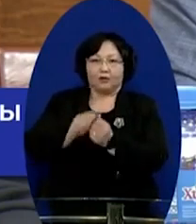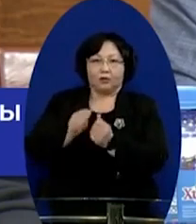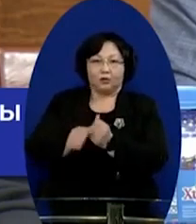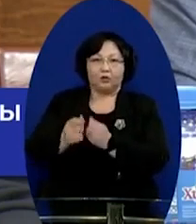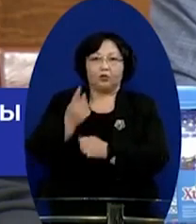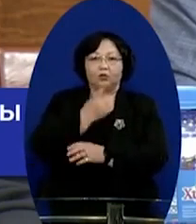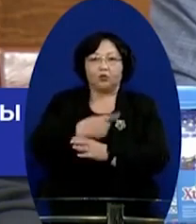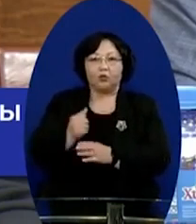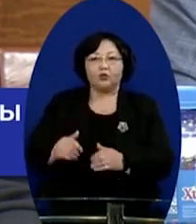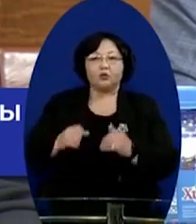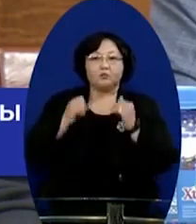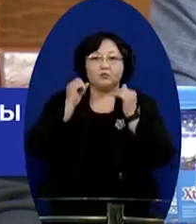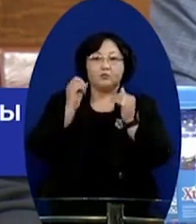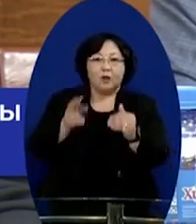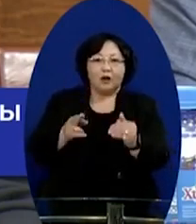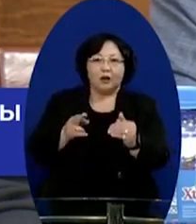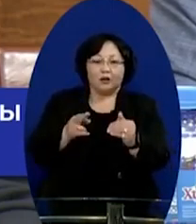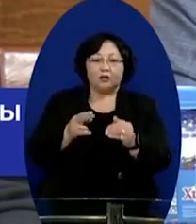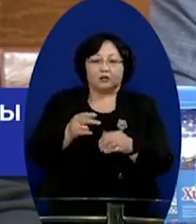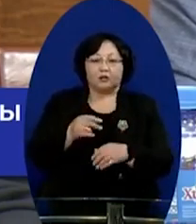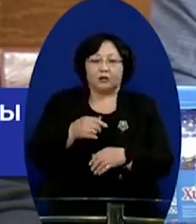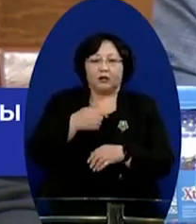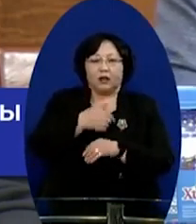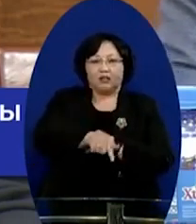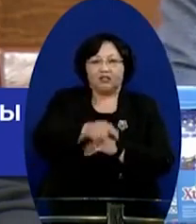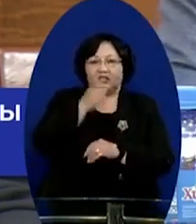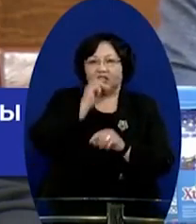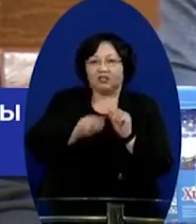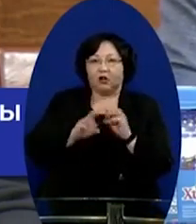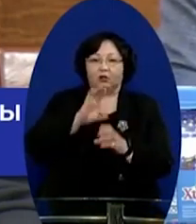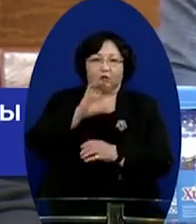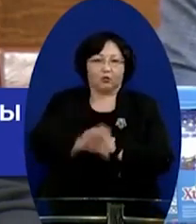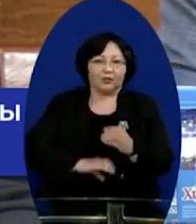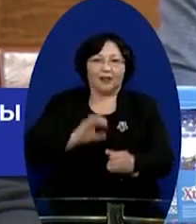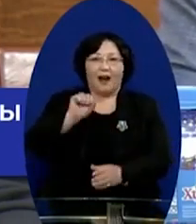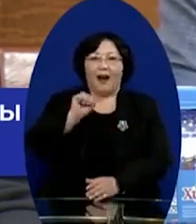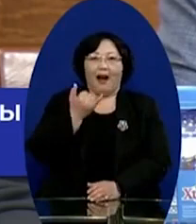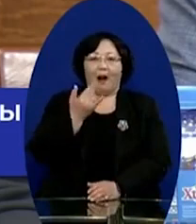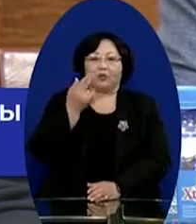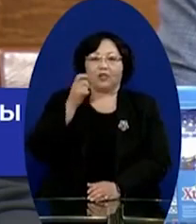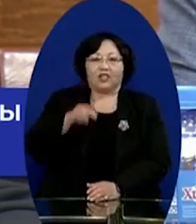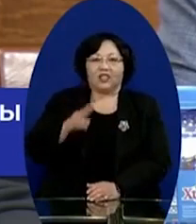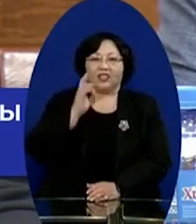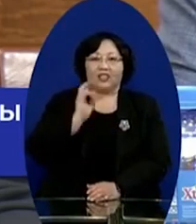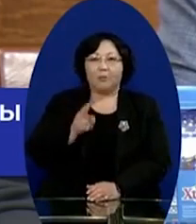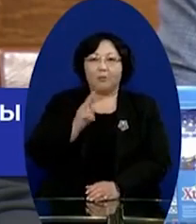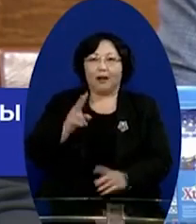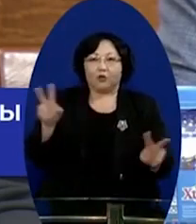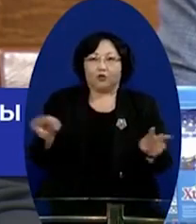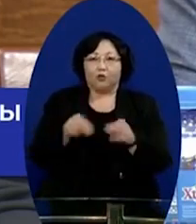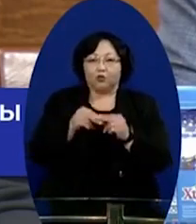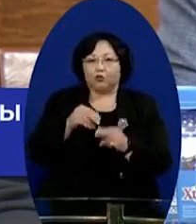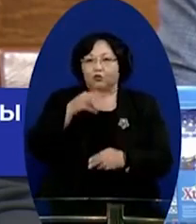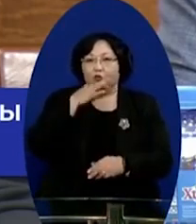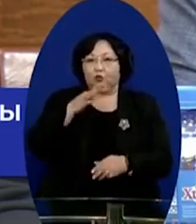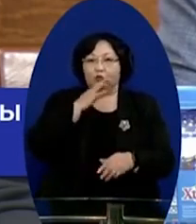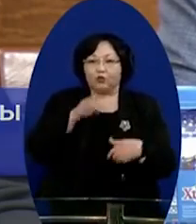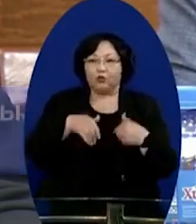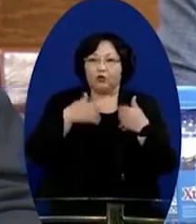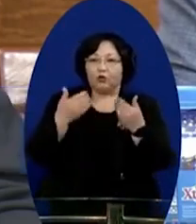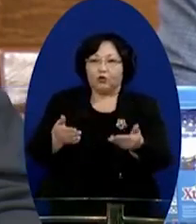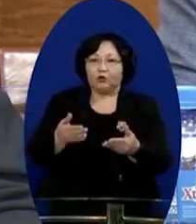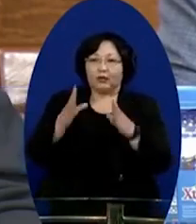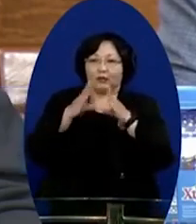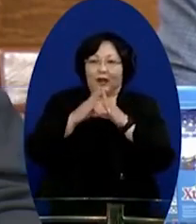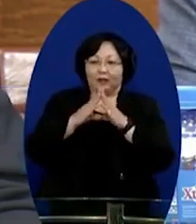ажиллагаанд эрхүү байгуулга хөндлөнгийн хянц шалгалтын болон олон улсын аудитын компаниудын дүгнэлт зөвлөмж өгсөн үүрэг